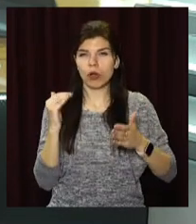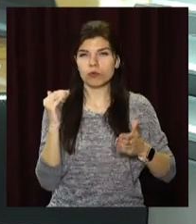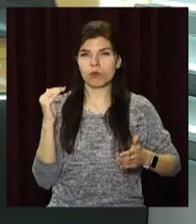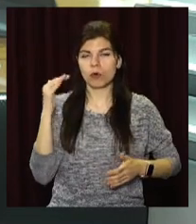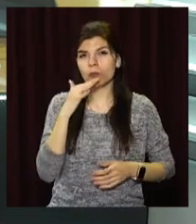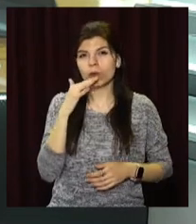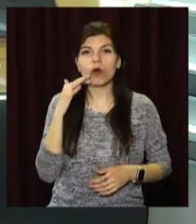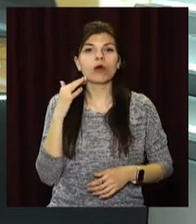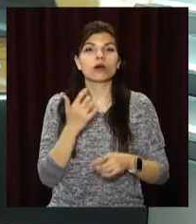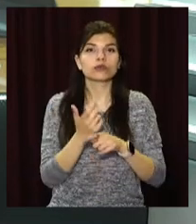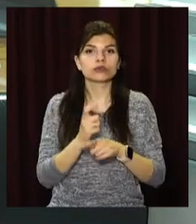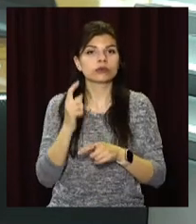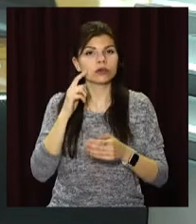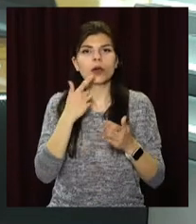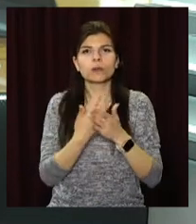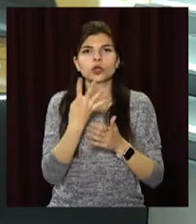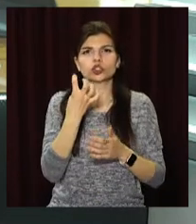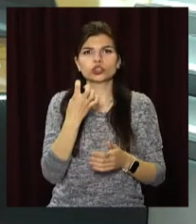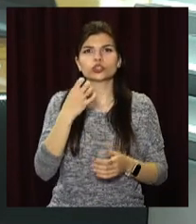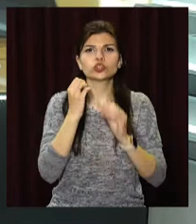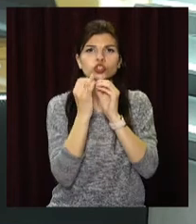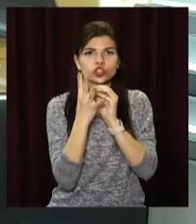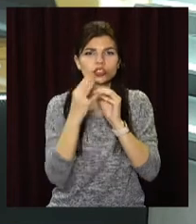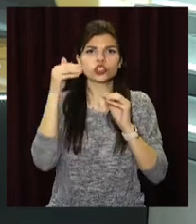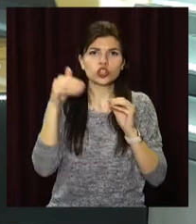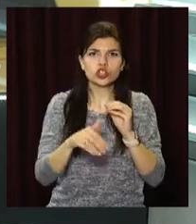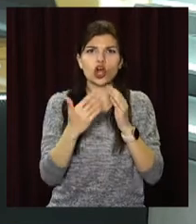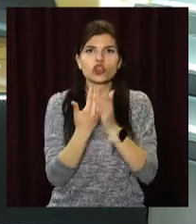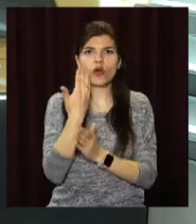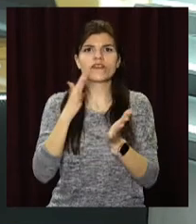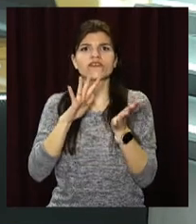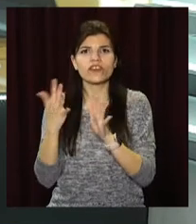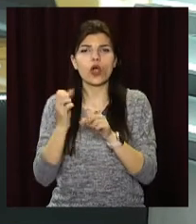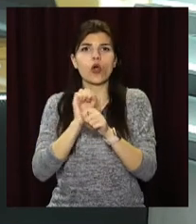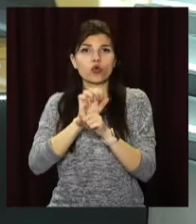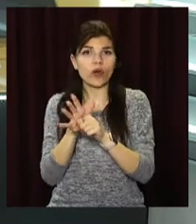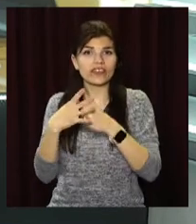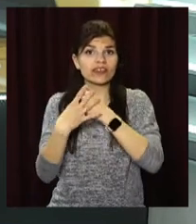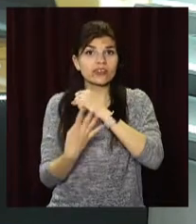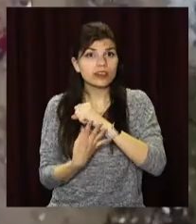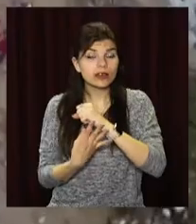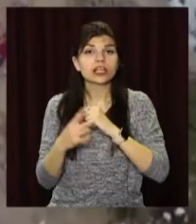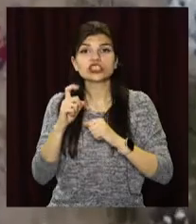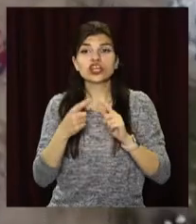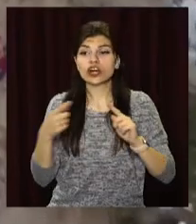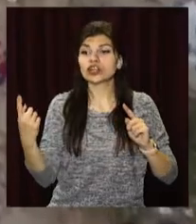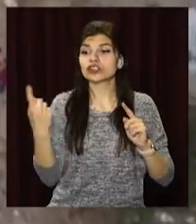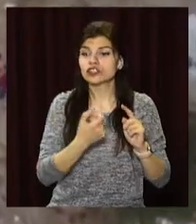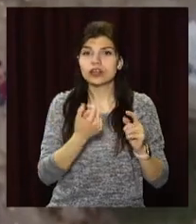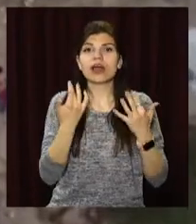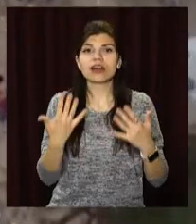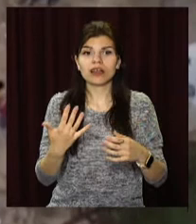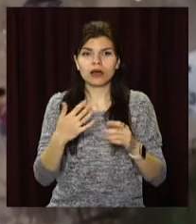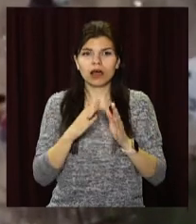там зареєстрували понад 414 тисяч нових випадків COVID-19. За тиждень кількість